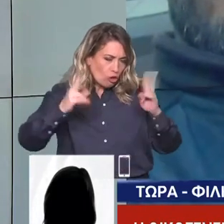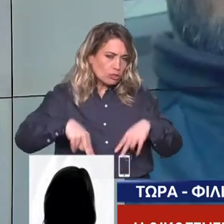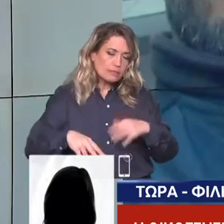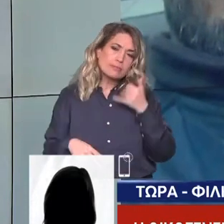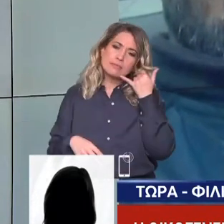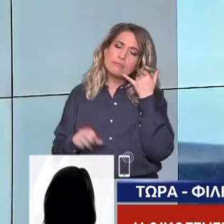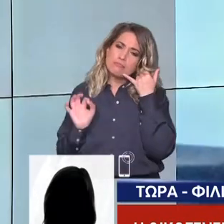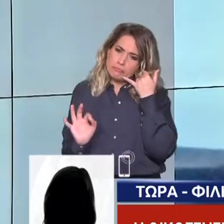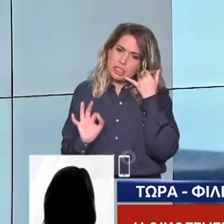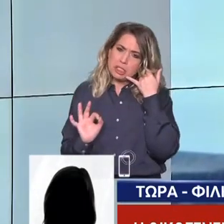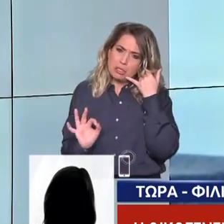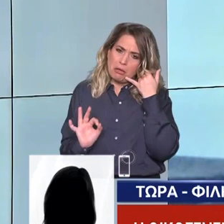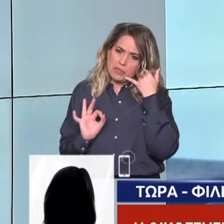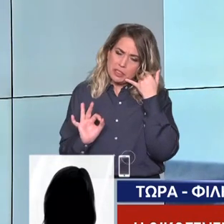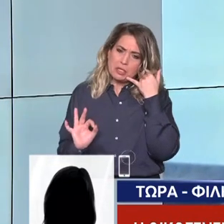Φυσικά.